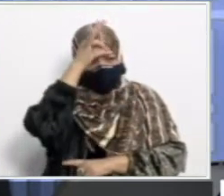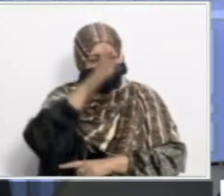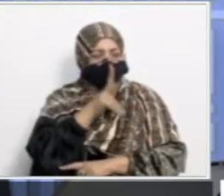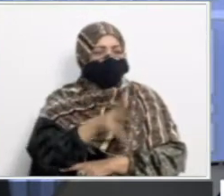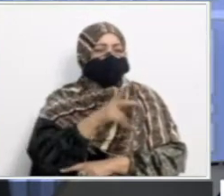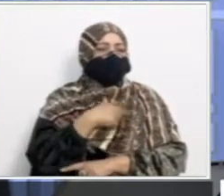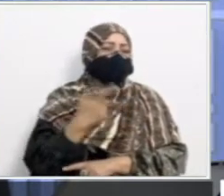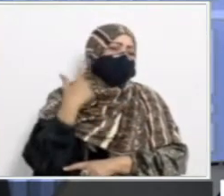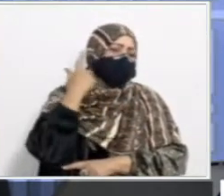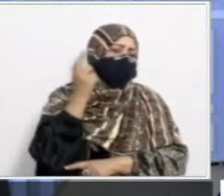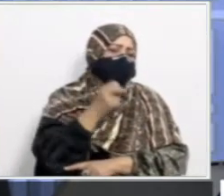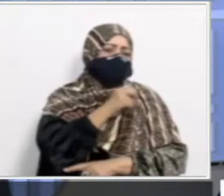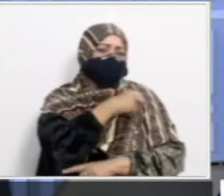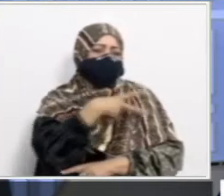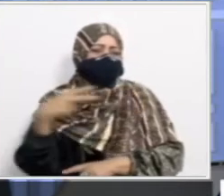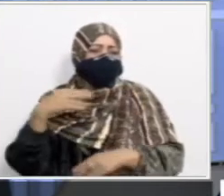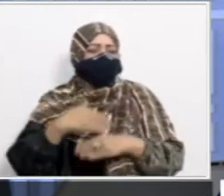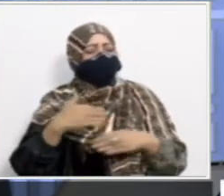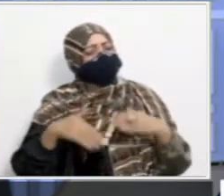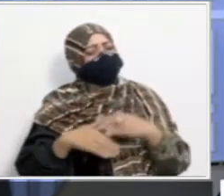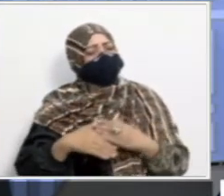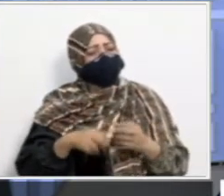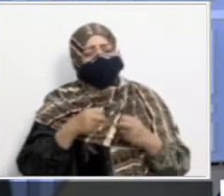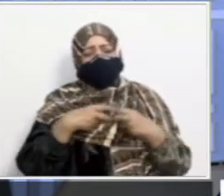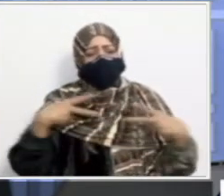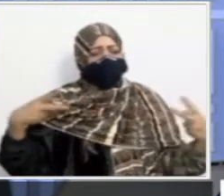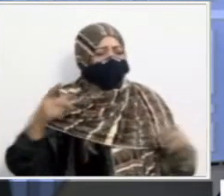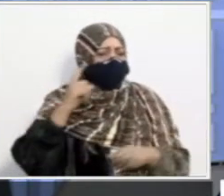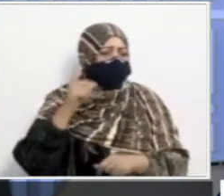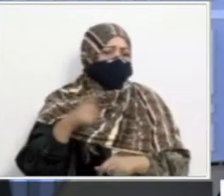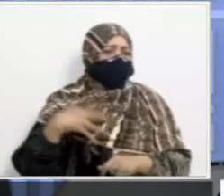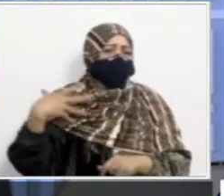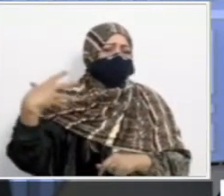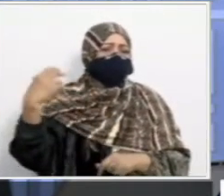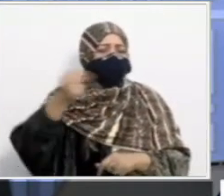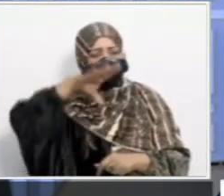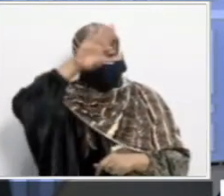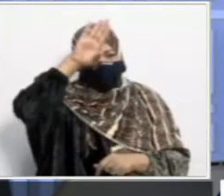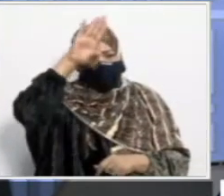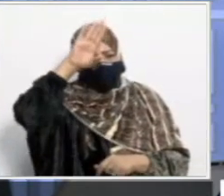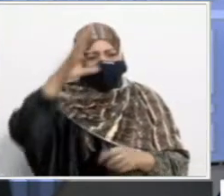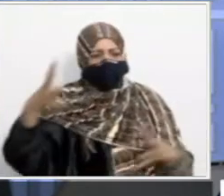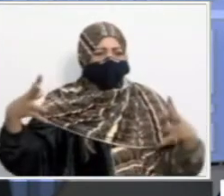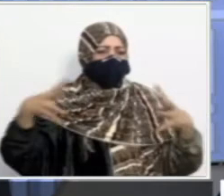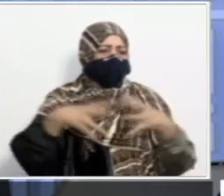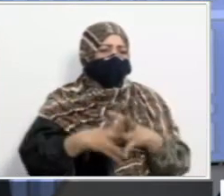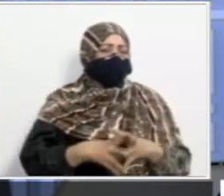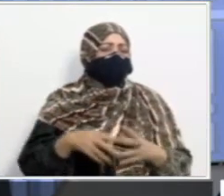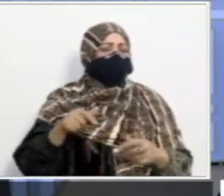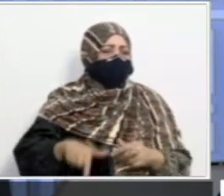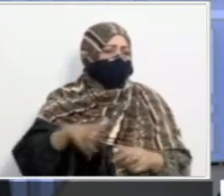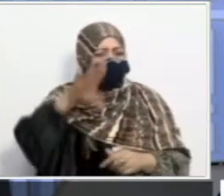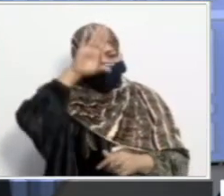مطلقا، والمالكية جمعوا بين الروايتين، مذهب نحن المالكي جمع بين الروايتين،